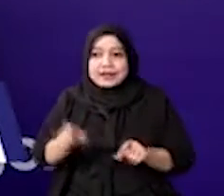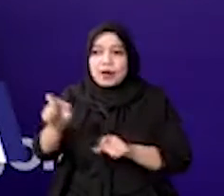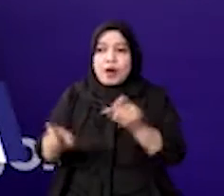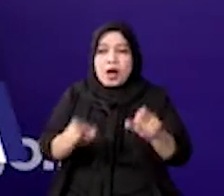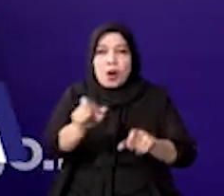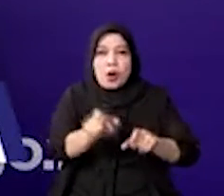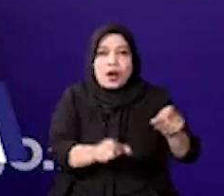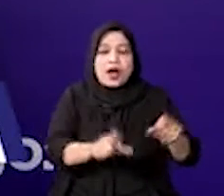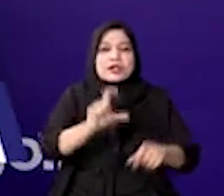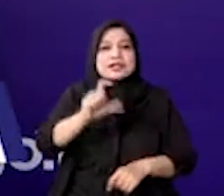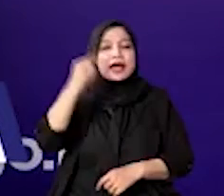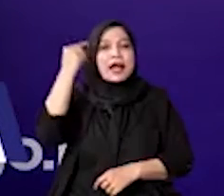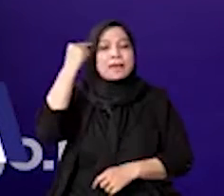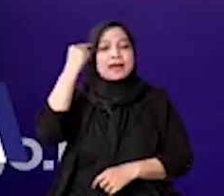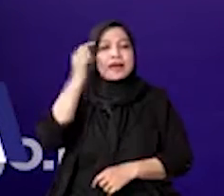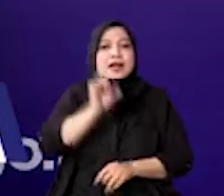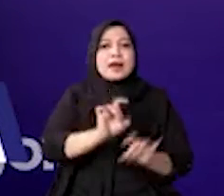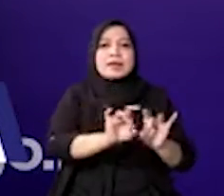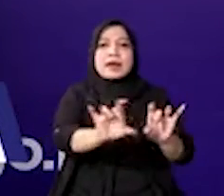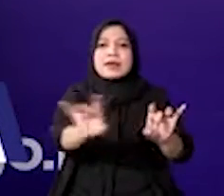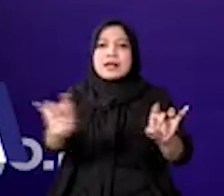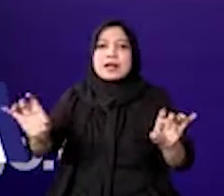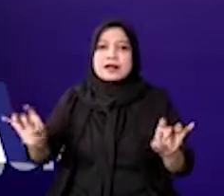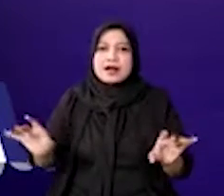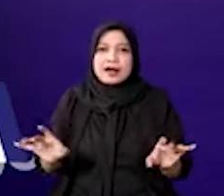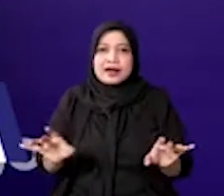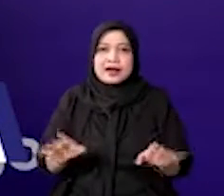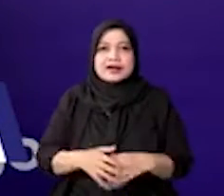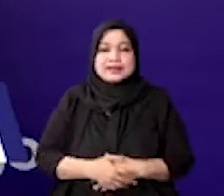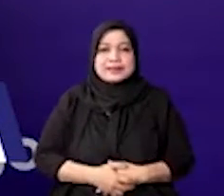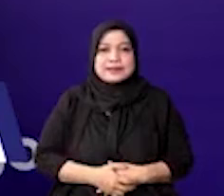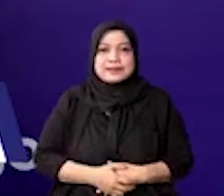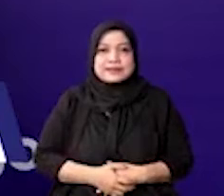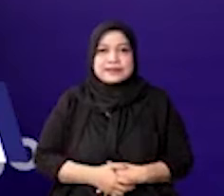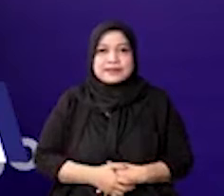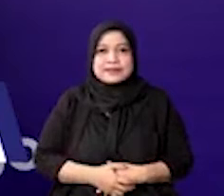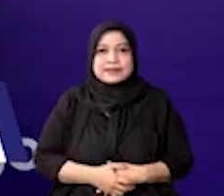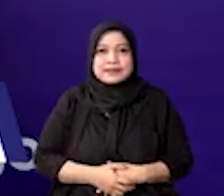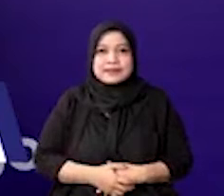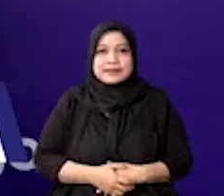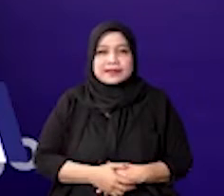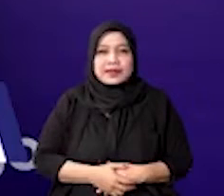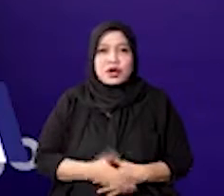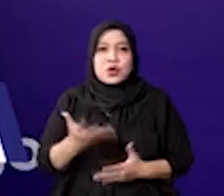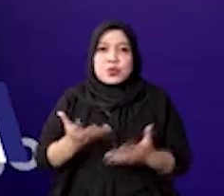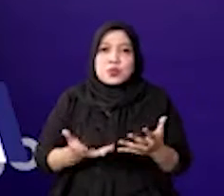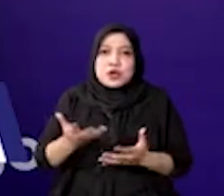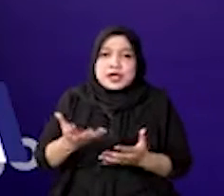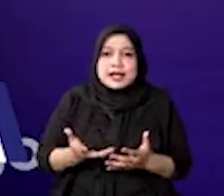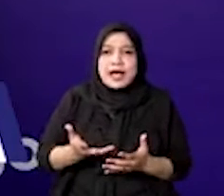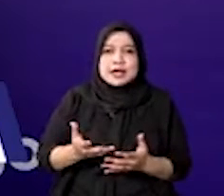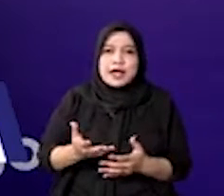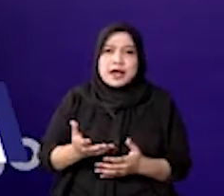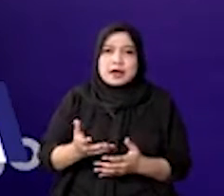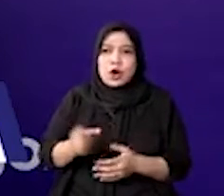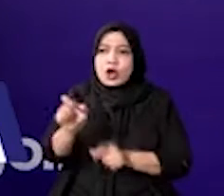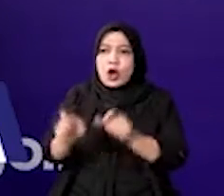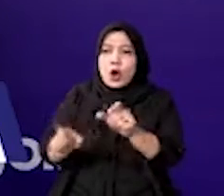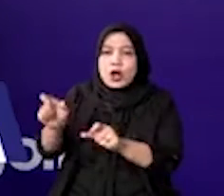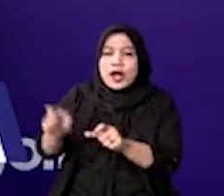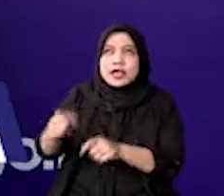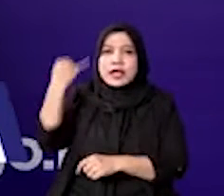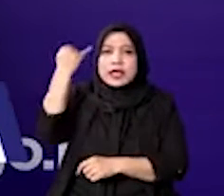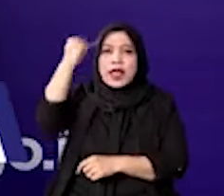kita ada yang memang apa ya ilmunya cetek atau ilmunya